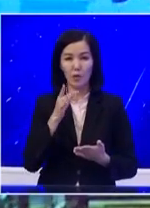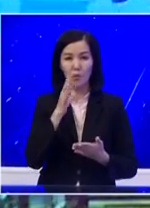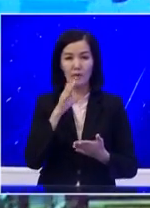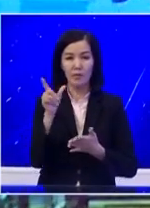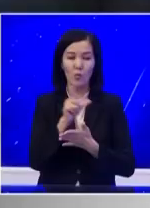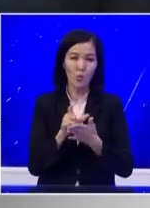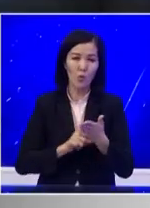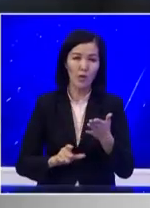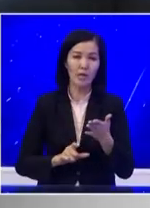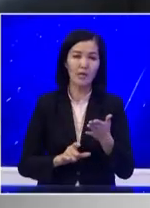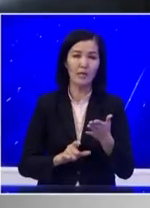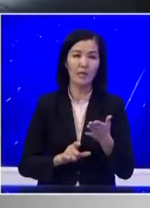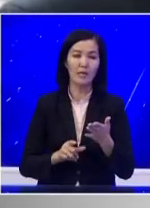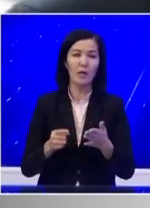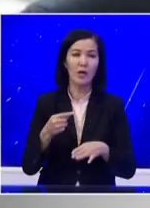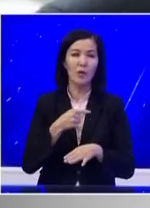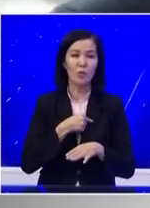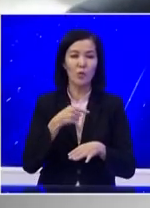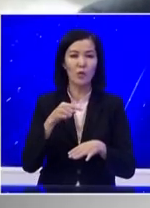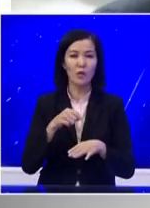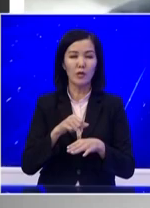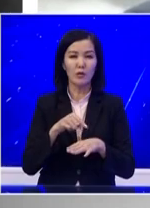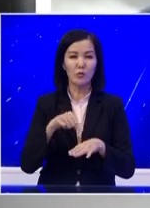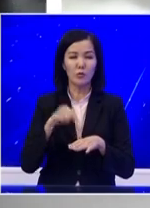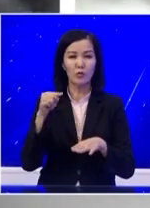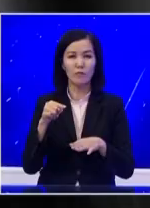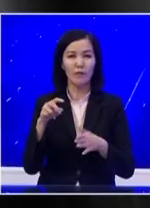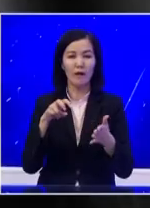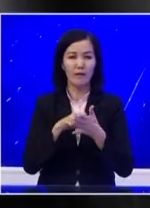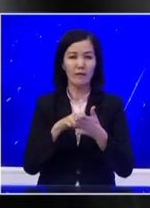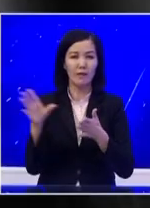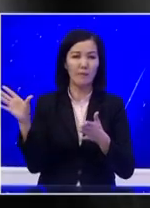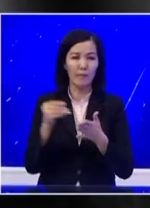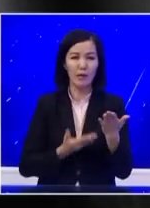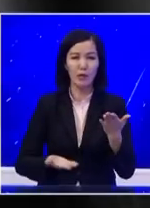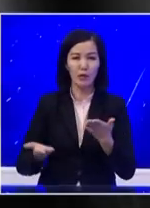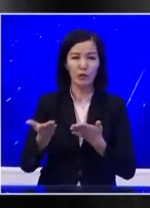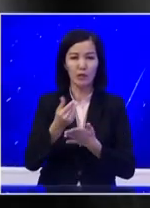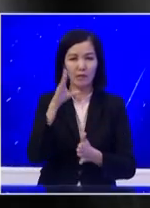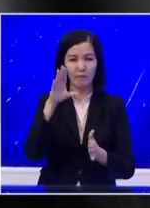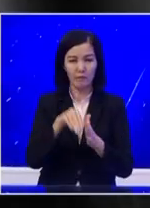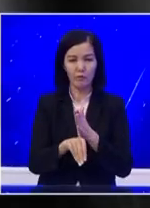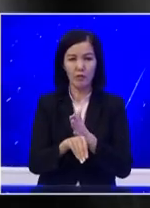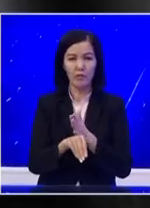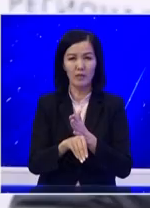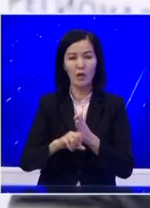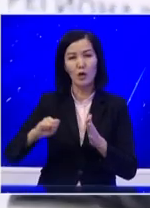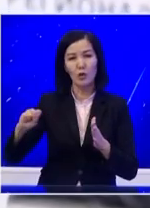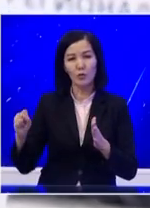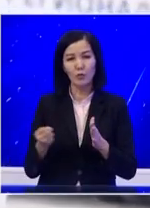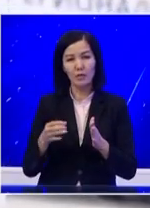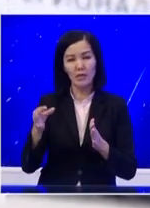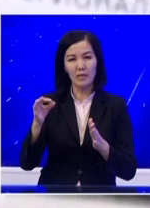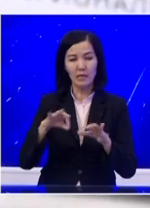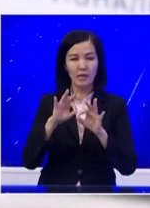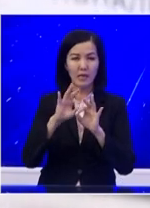жазылған өлең жырлар, қазаны бөліскен көптің көңіл айту хаттары топтастырылған. Көзін көрген, өзін көрген достардан әріптестерінің